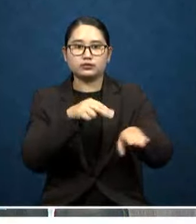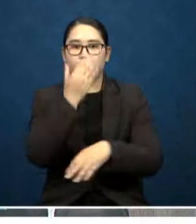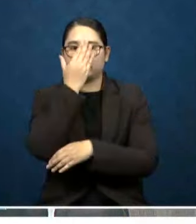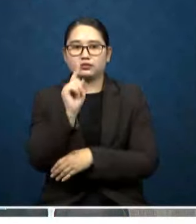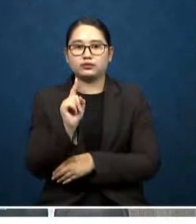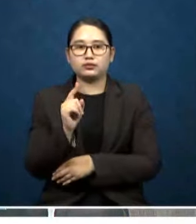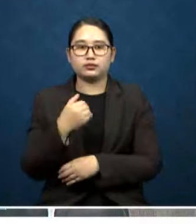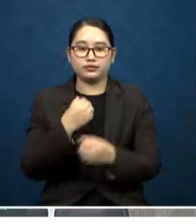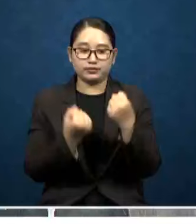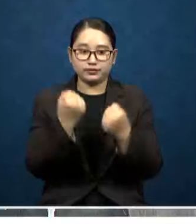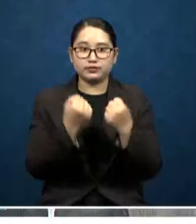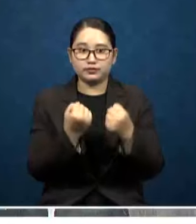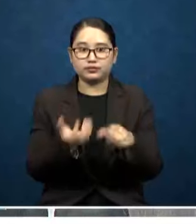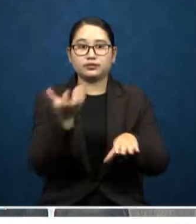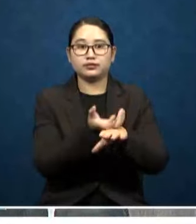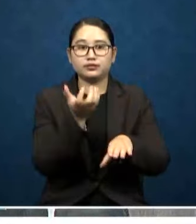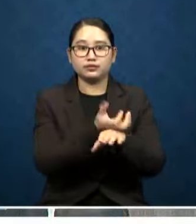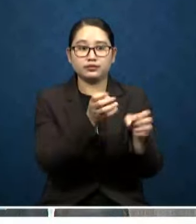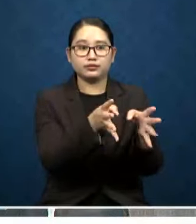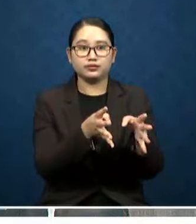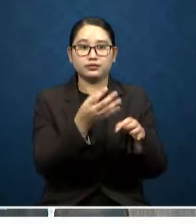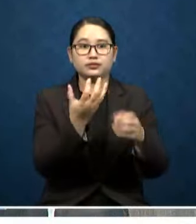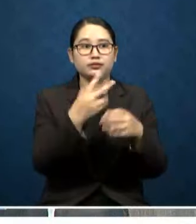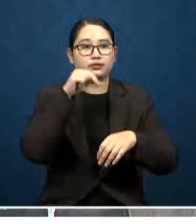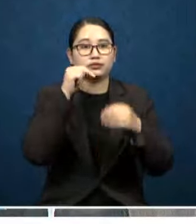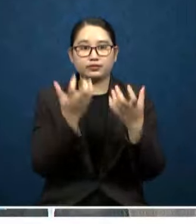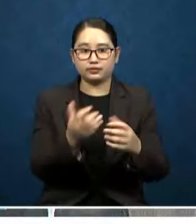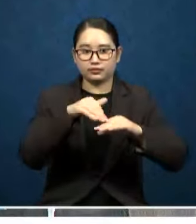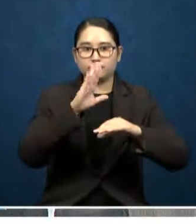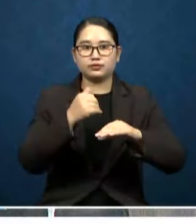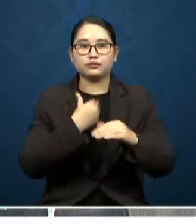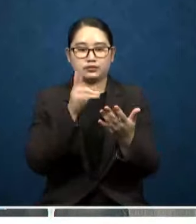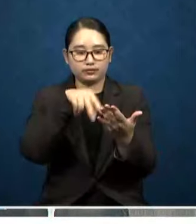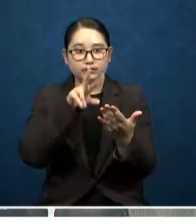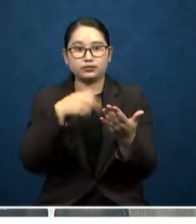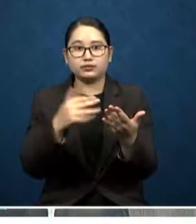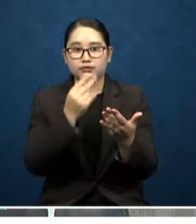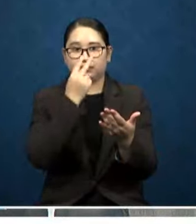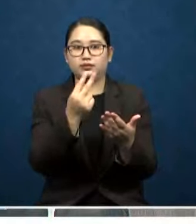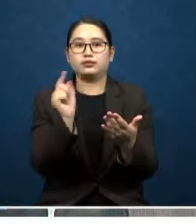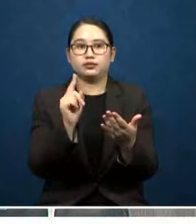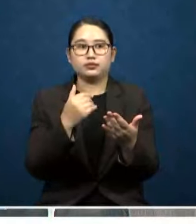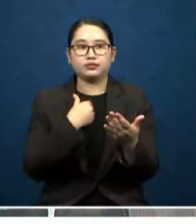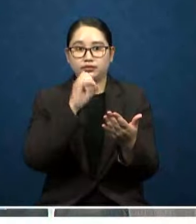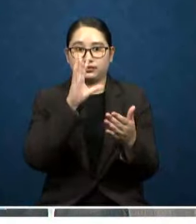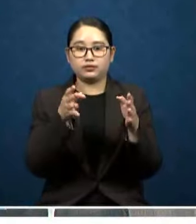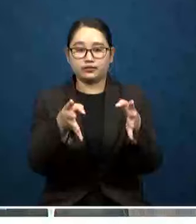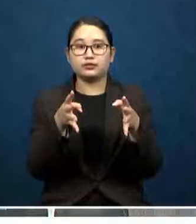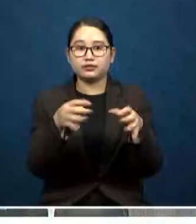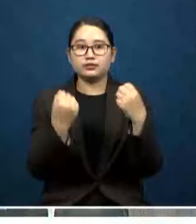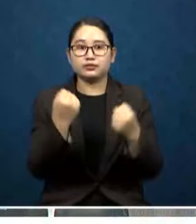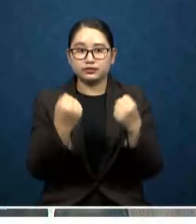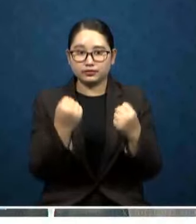ครับเพราะยานพาหนะรถบรรทุกที่น้ำหนักเกินเนี่ยมีตัวเลขอันนึงที่ผมเคยอ่านเจอเขาบอกรถ